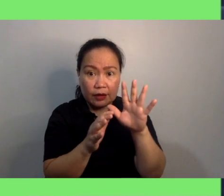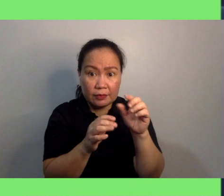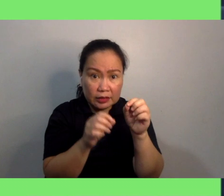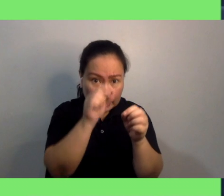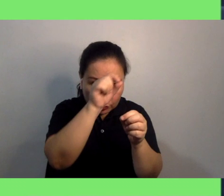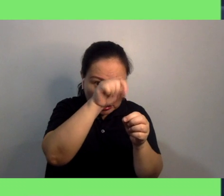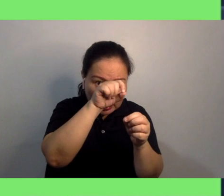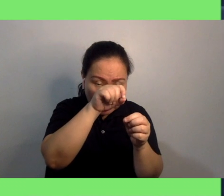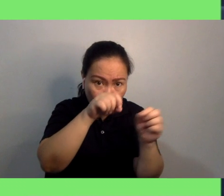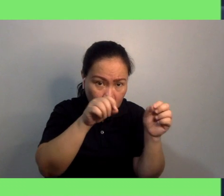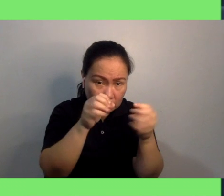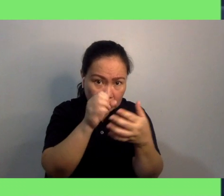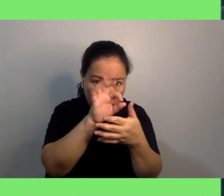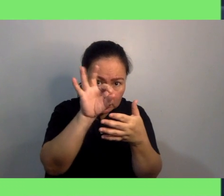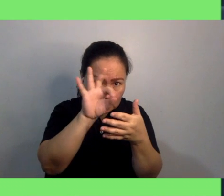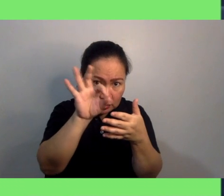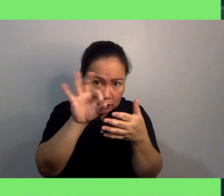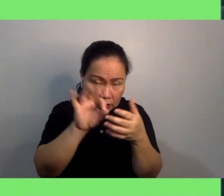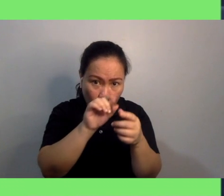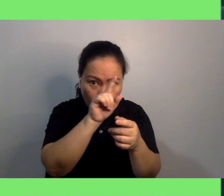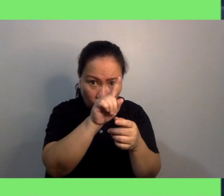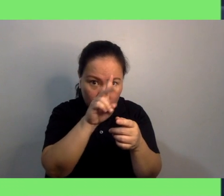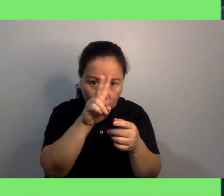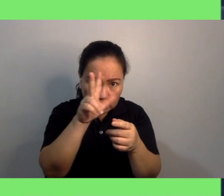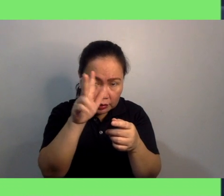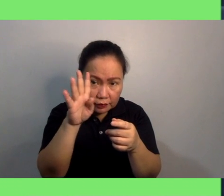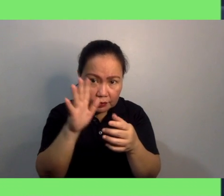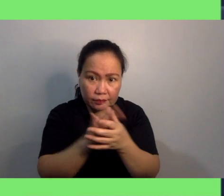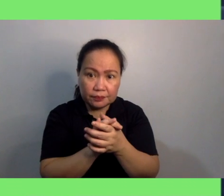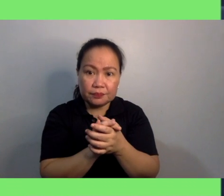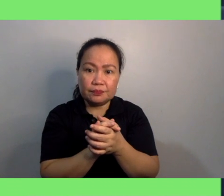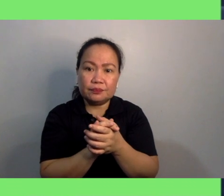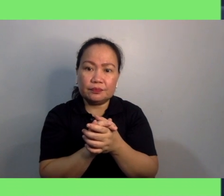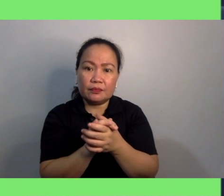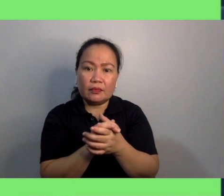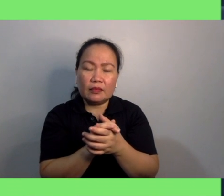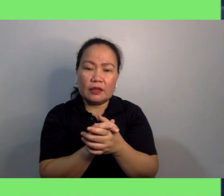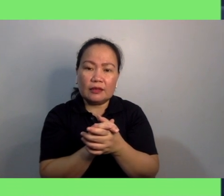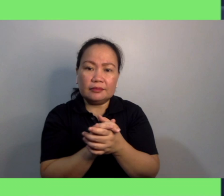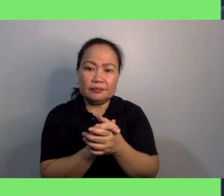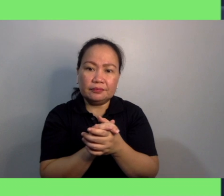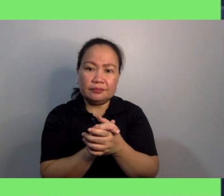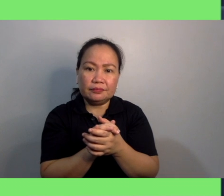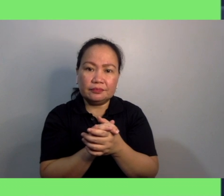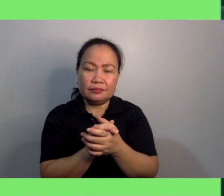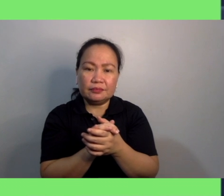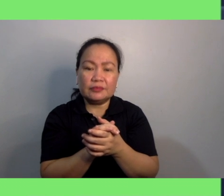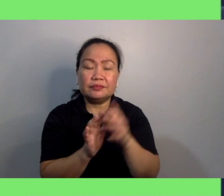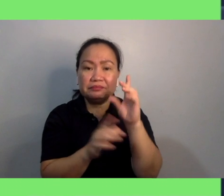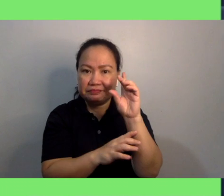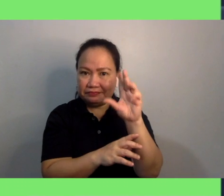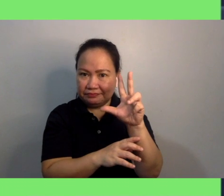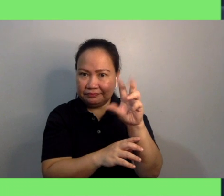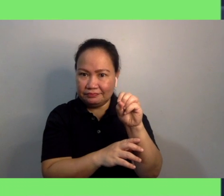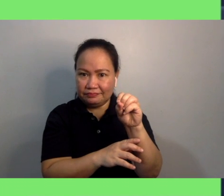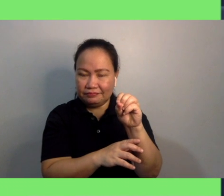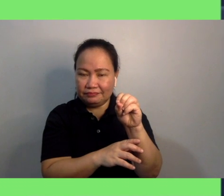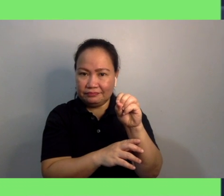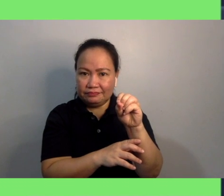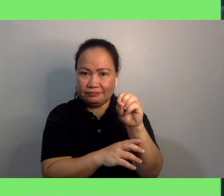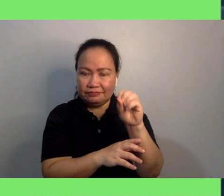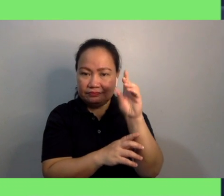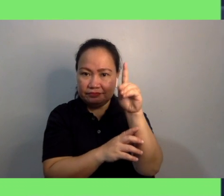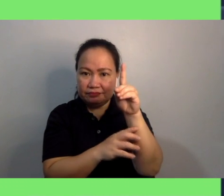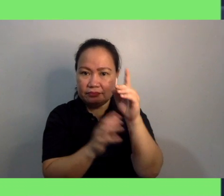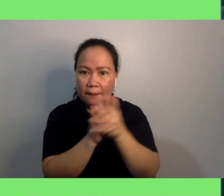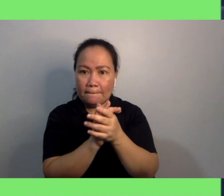KBL, 5, 10, 15, 20, 25, 30. So, this angle measures 30 degrees.